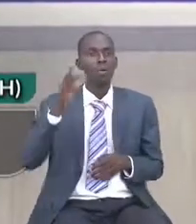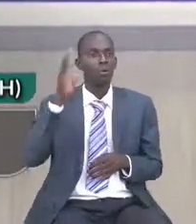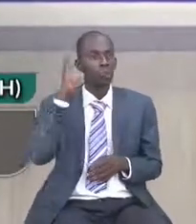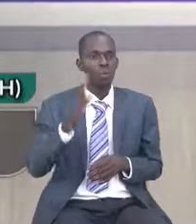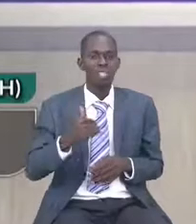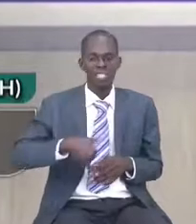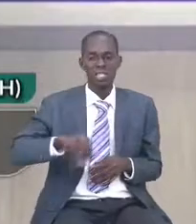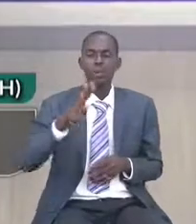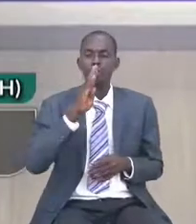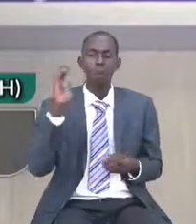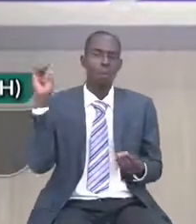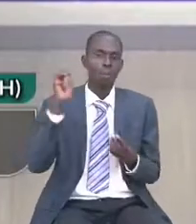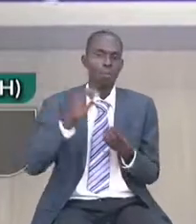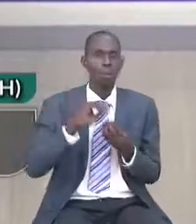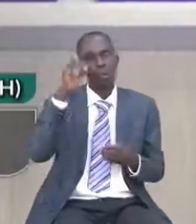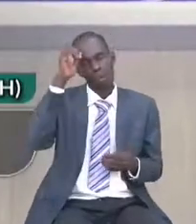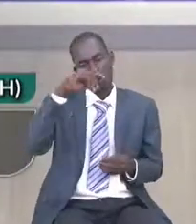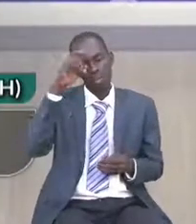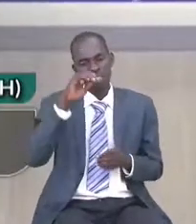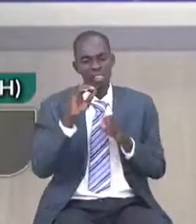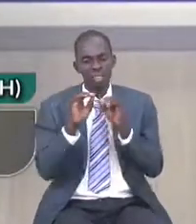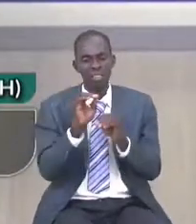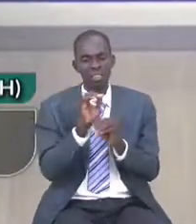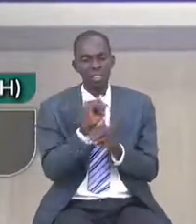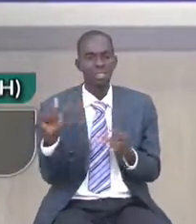sage et il deviendra plus sage.